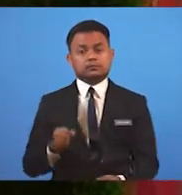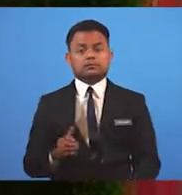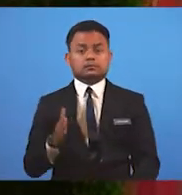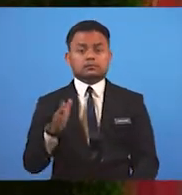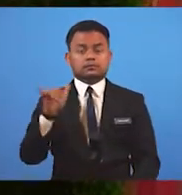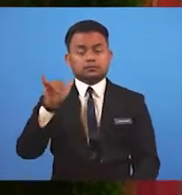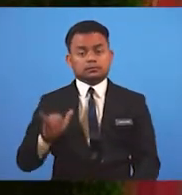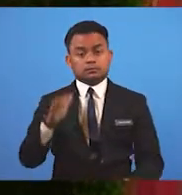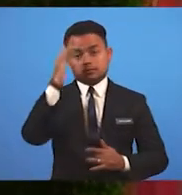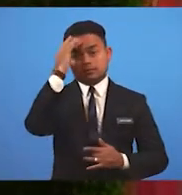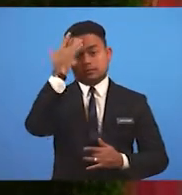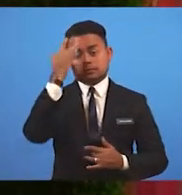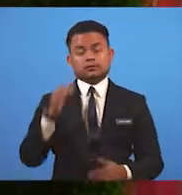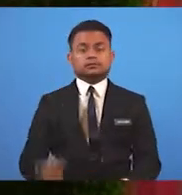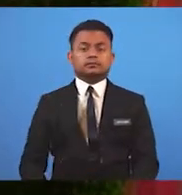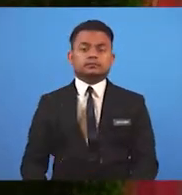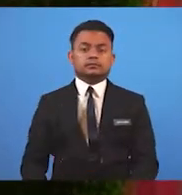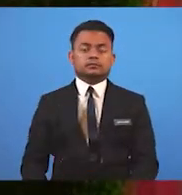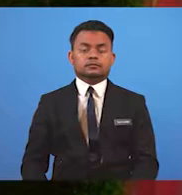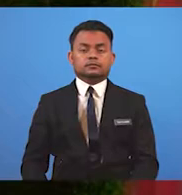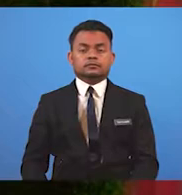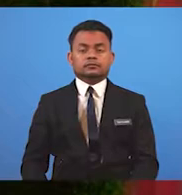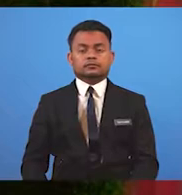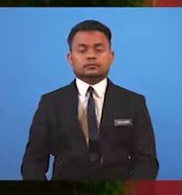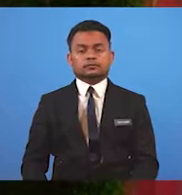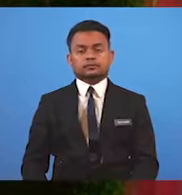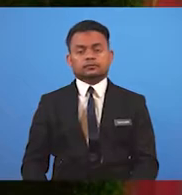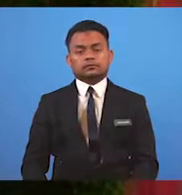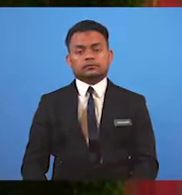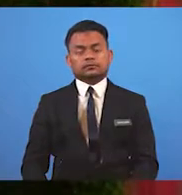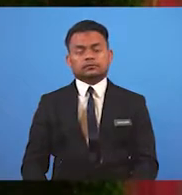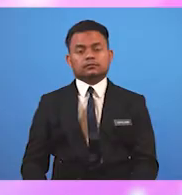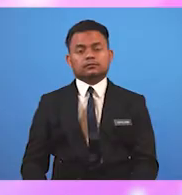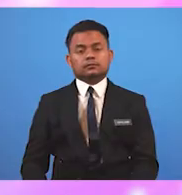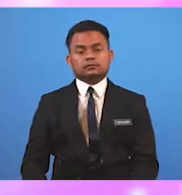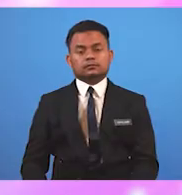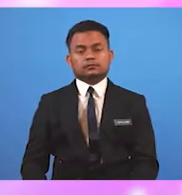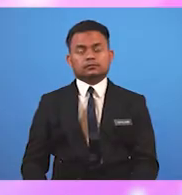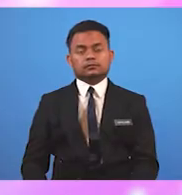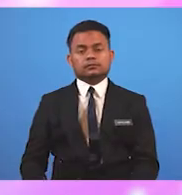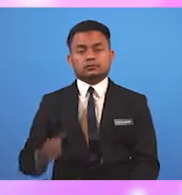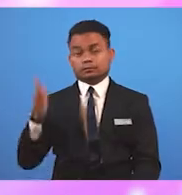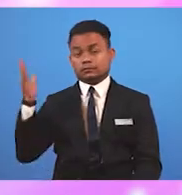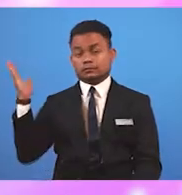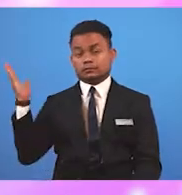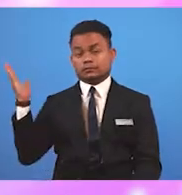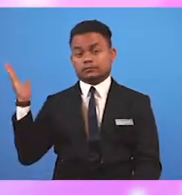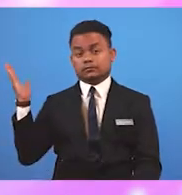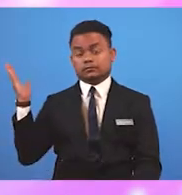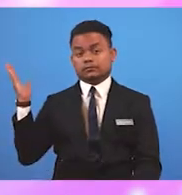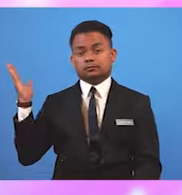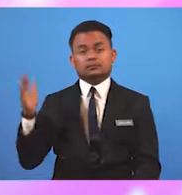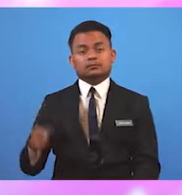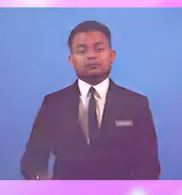ternakan berpenyakit untuk didiagnosis ataupun dianalisis penyakit boleh dibungkus dengan 2